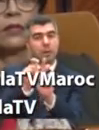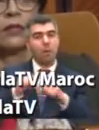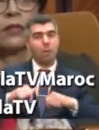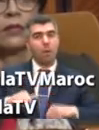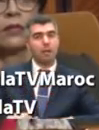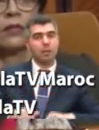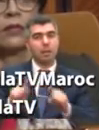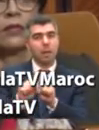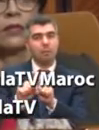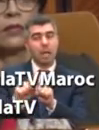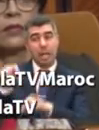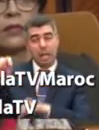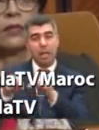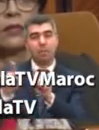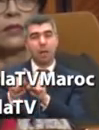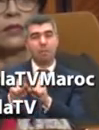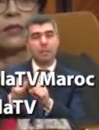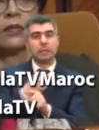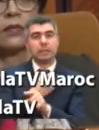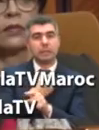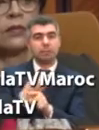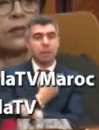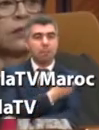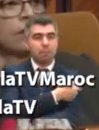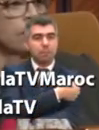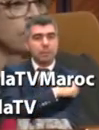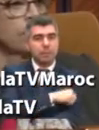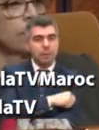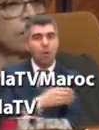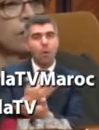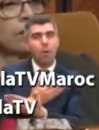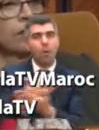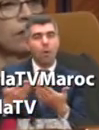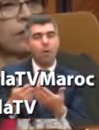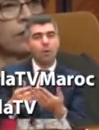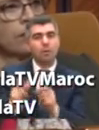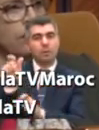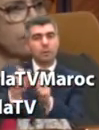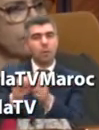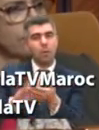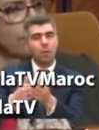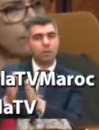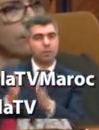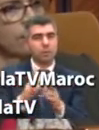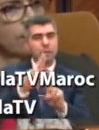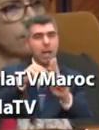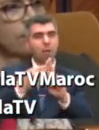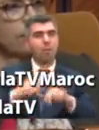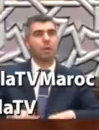لتدارك الخصاص في الأطر الطبية والشبه الطبية والمعدات المرتبطة بالوضع؟ شكرا سيد وزير. جواب سيد